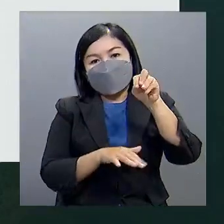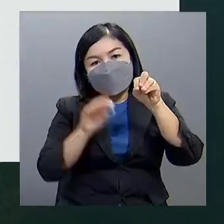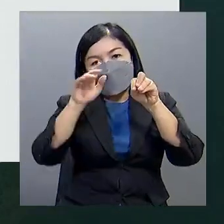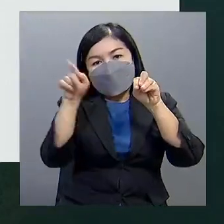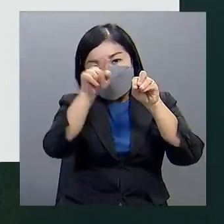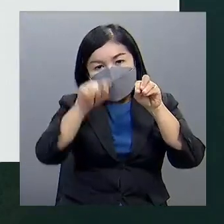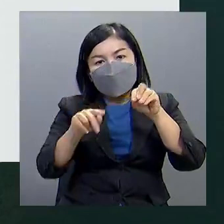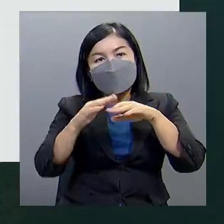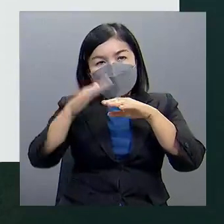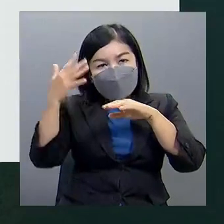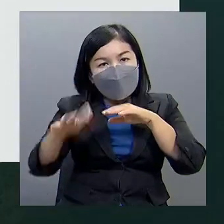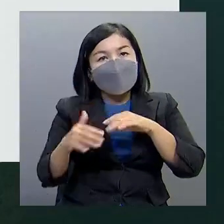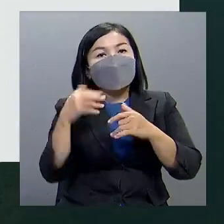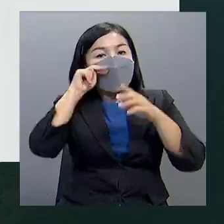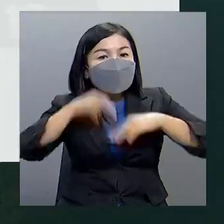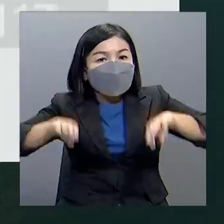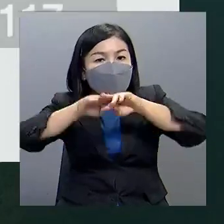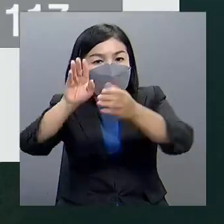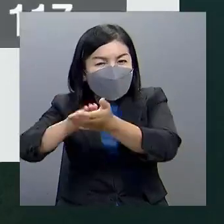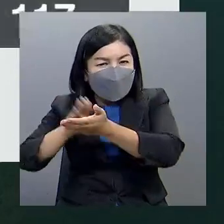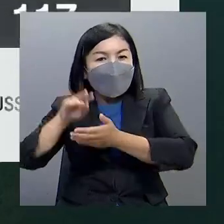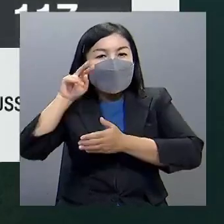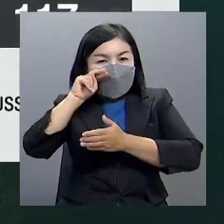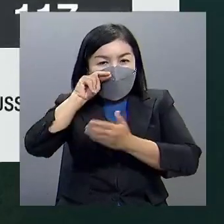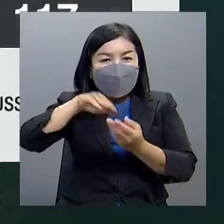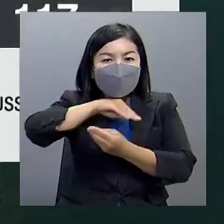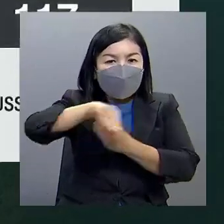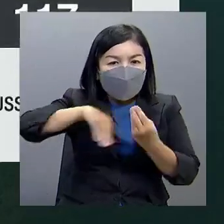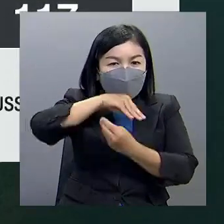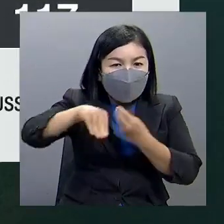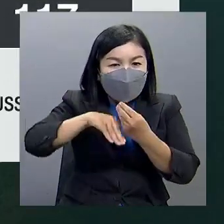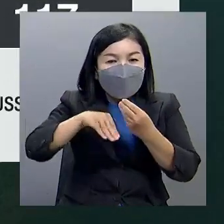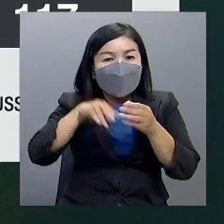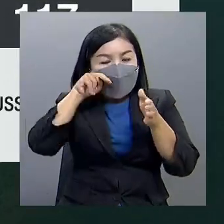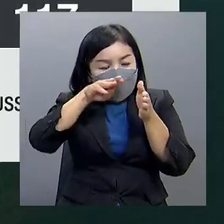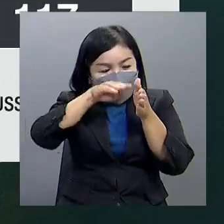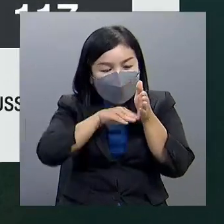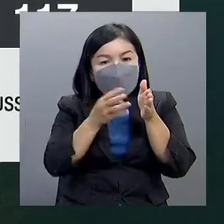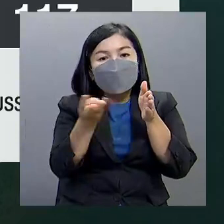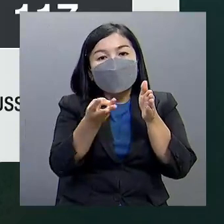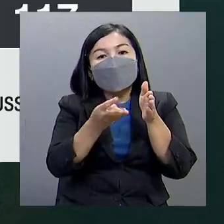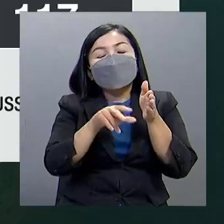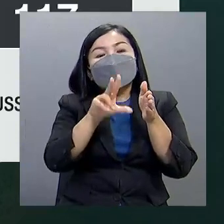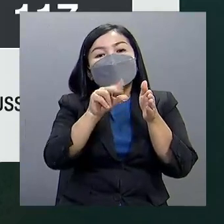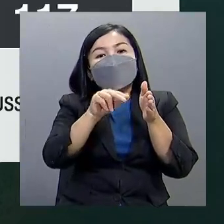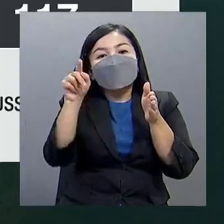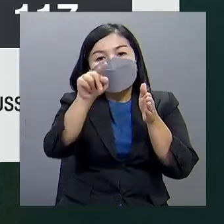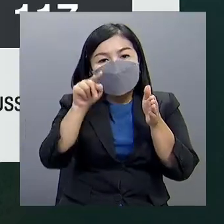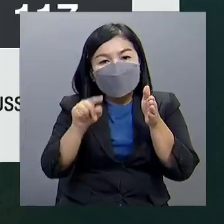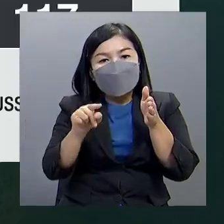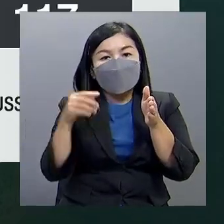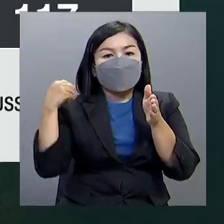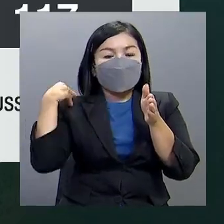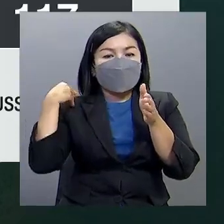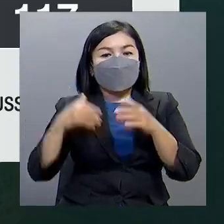อ่างขนาดใหญ่ที่มีปริมาณน้ำใช้กันได้ในเกณฑ์น้อยกว่าร้อยละ 30คือที่ภูมิพลค่ะ